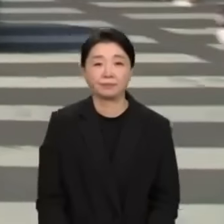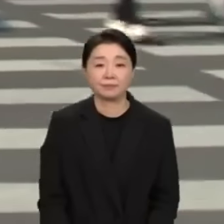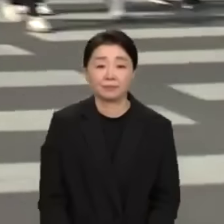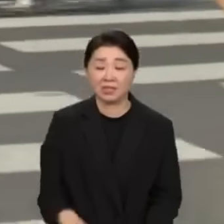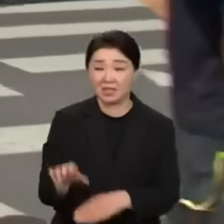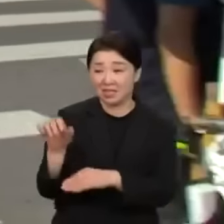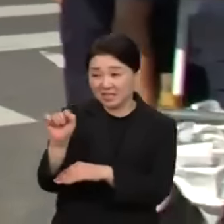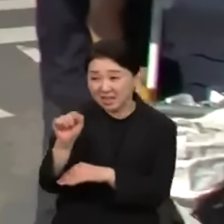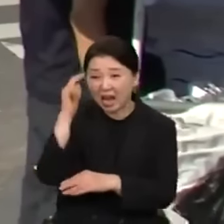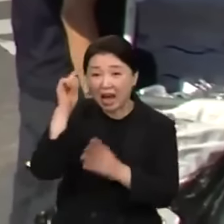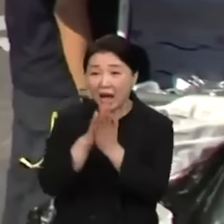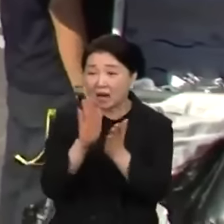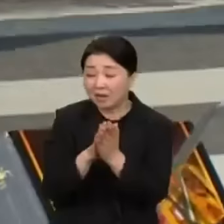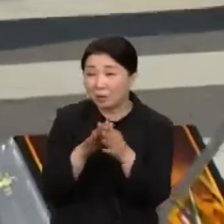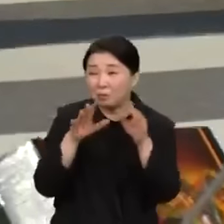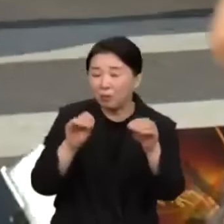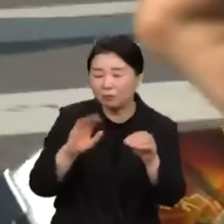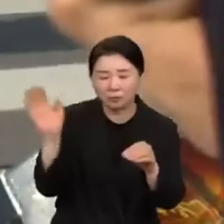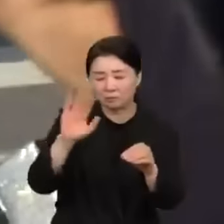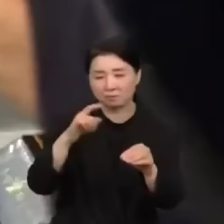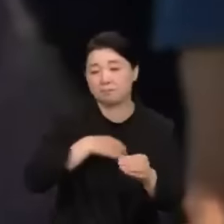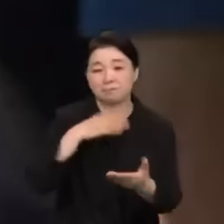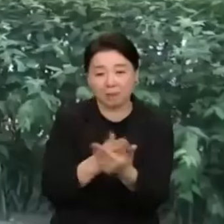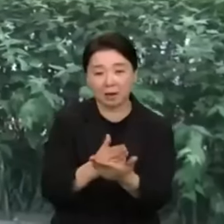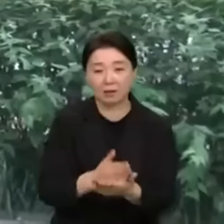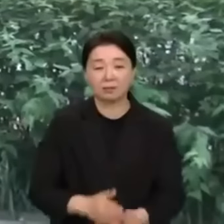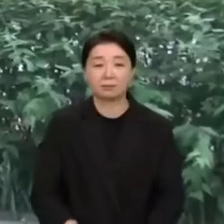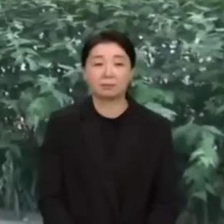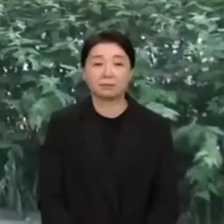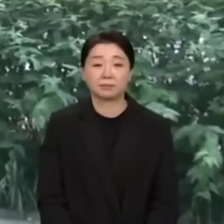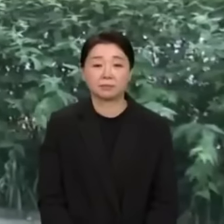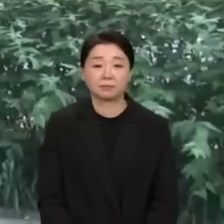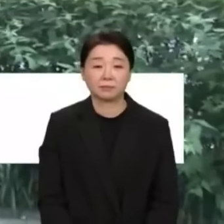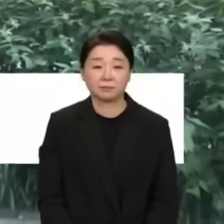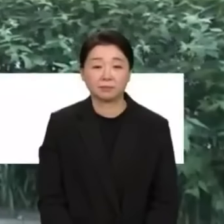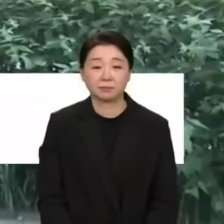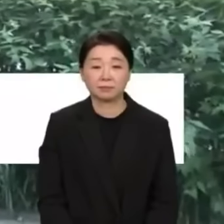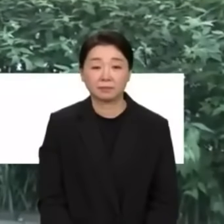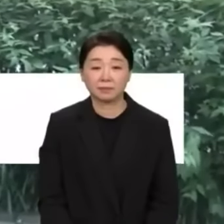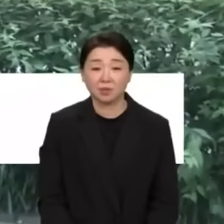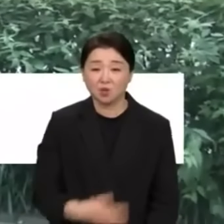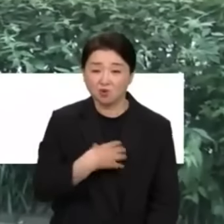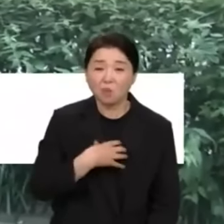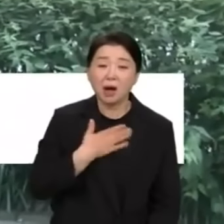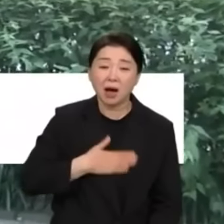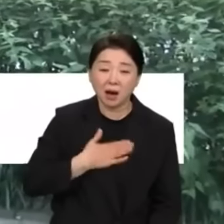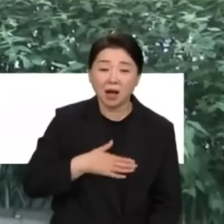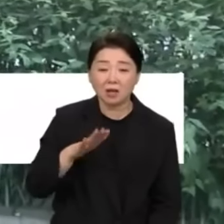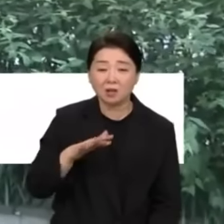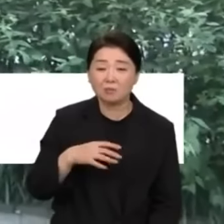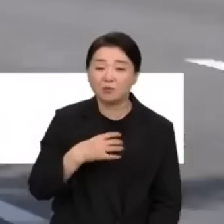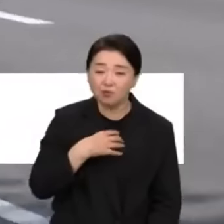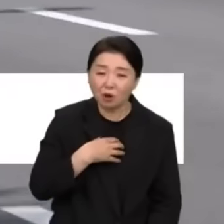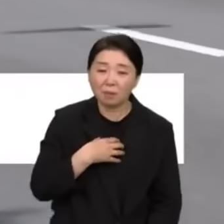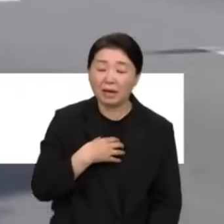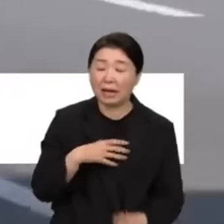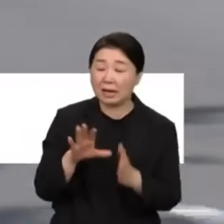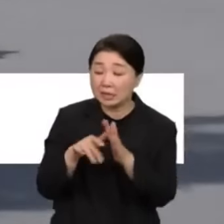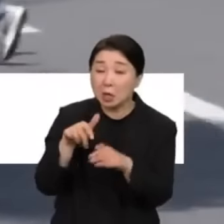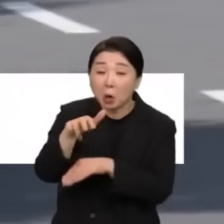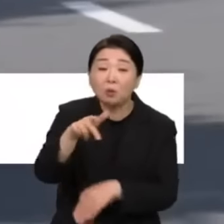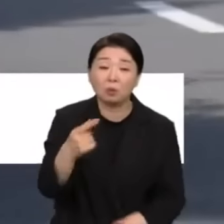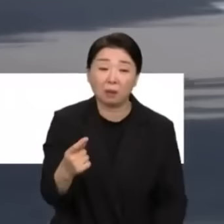차가 알아서 멈추겠지 하는 생각도 위험합니다. 우리 마음이 이제 아저가 이제 위험 안 할 때부터 나가는데 그